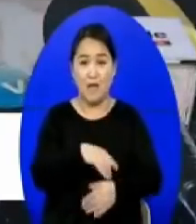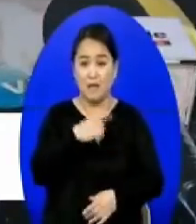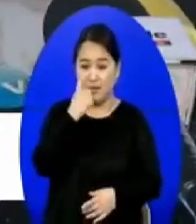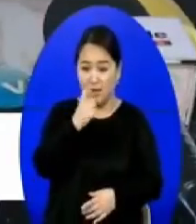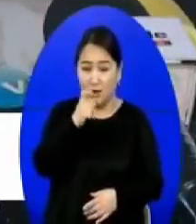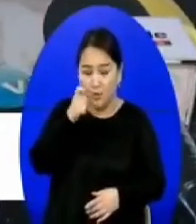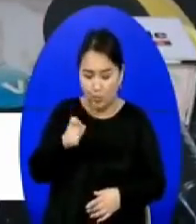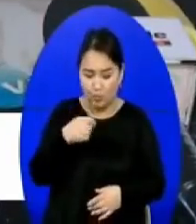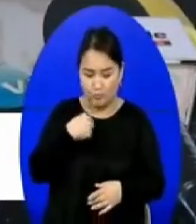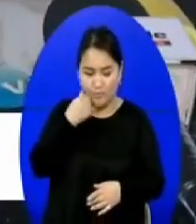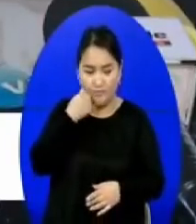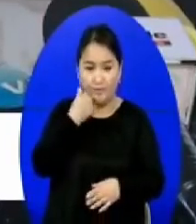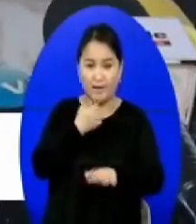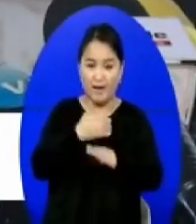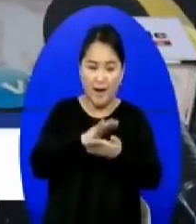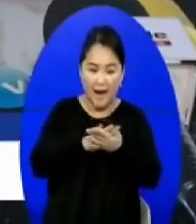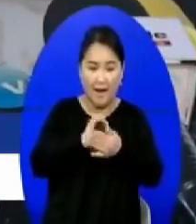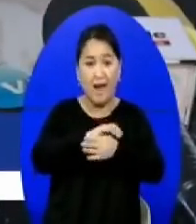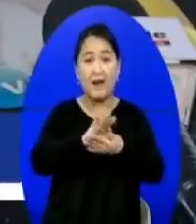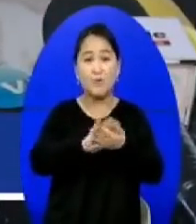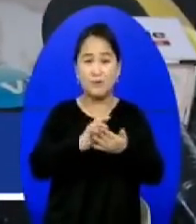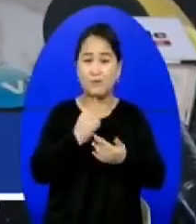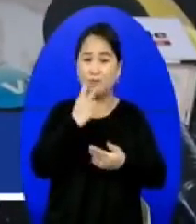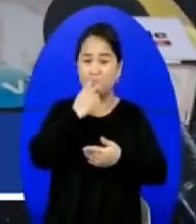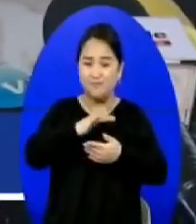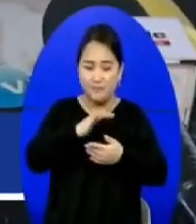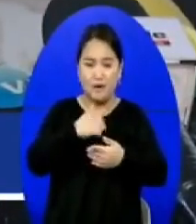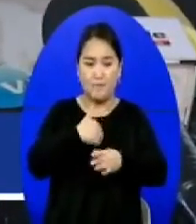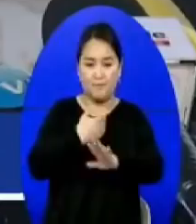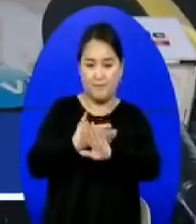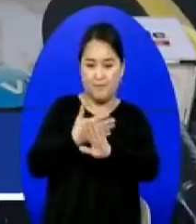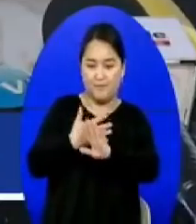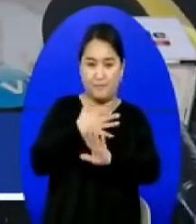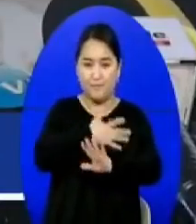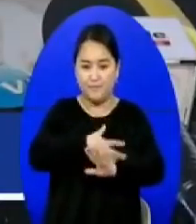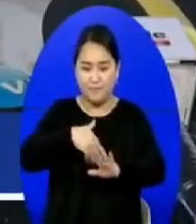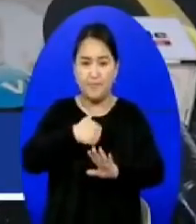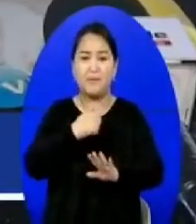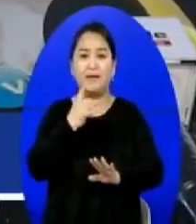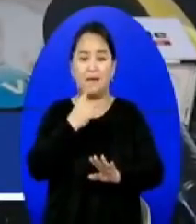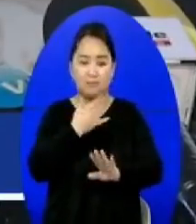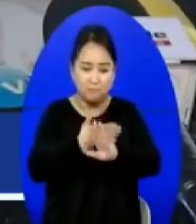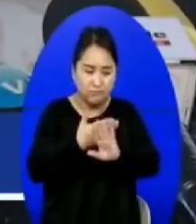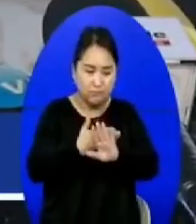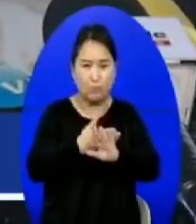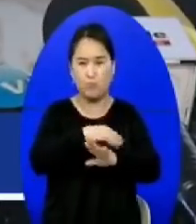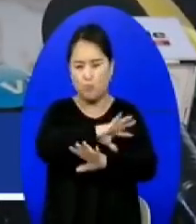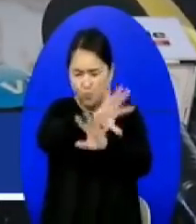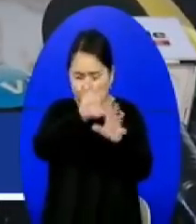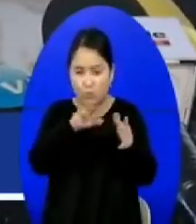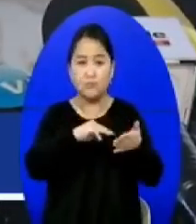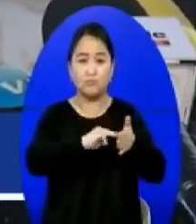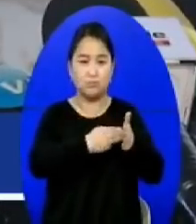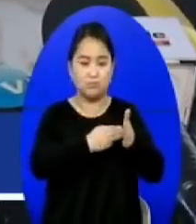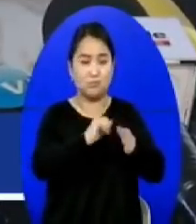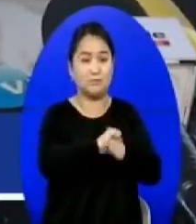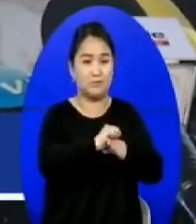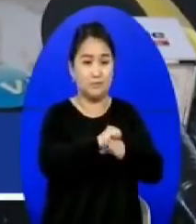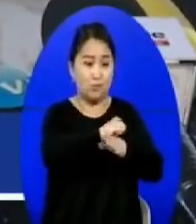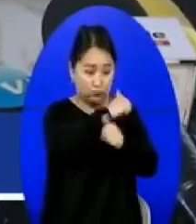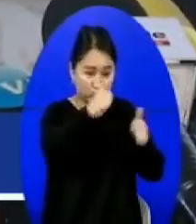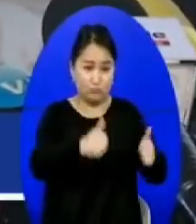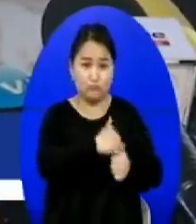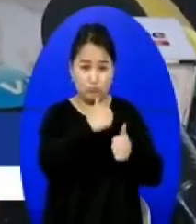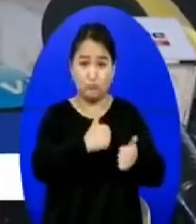хэрэгсэл, гар ариутгах, за бусад дархлаажуулалтын ажлыг бол бид хийхээр бүрэн төлөвлөд бэлтгэл ажиллагаа хангачаад байна.